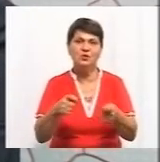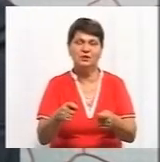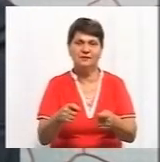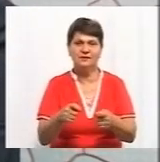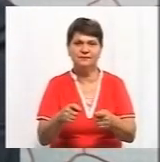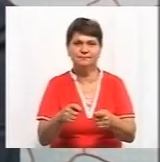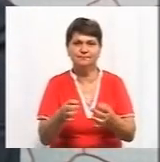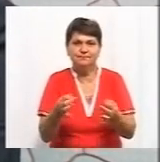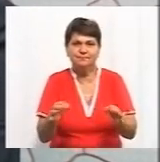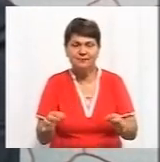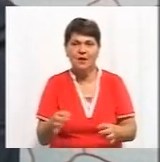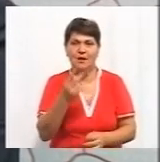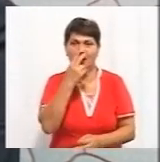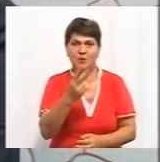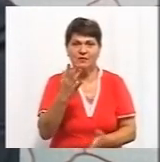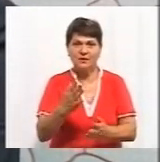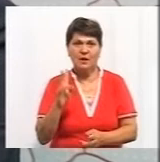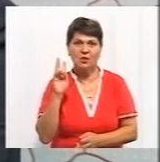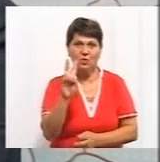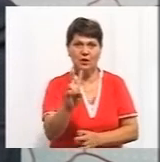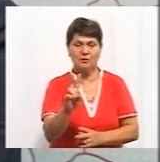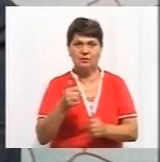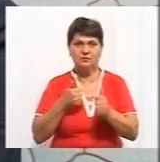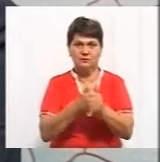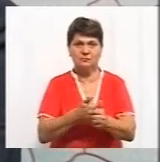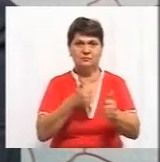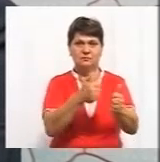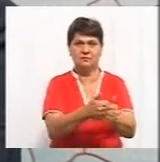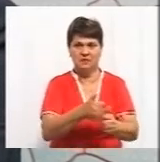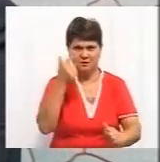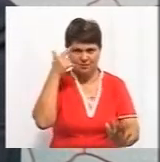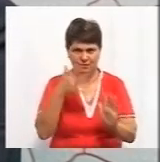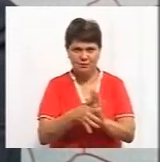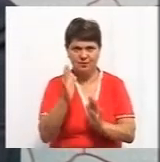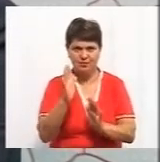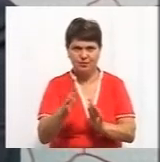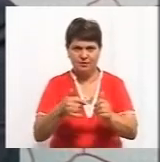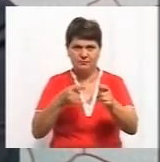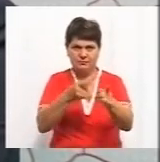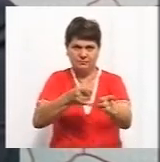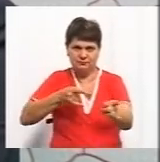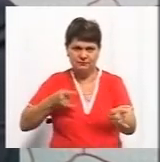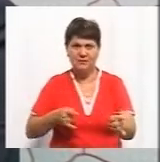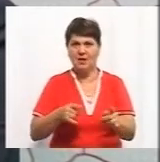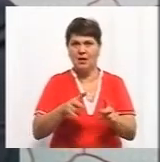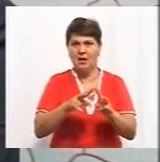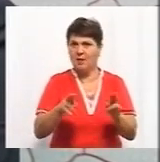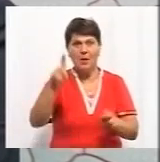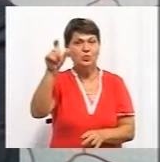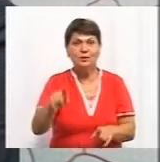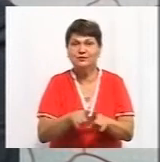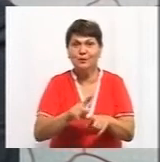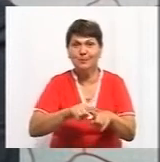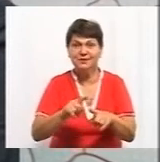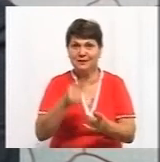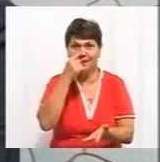Але якщо подивитися і буде тролейбус за тролейбусом іти, то ви ж розумієте, це буде скупчення, це будуть пробки, це буде також, людина скоріше не доставиться.